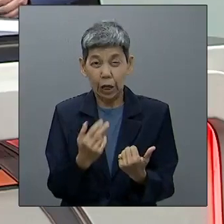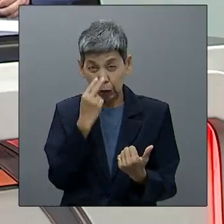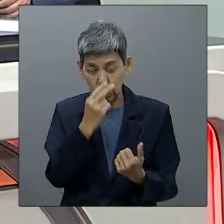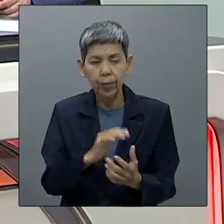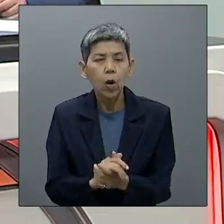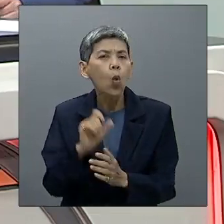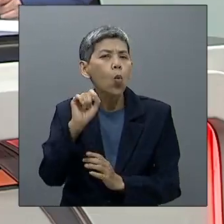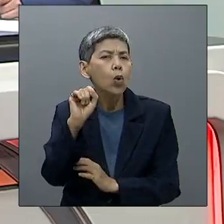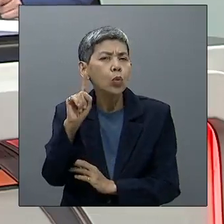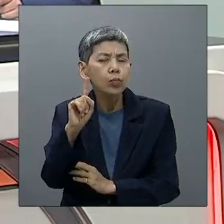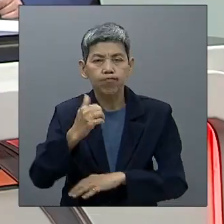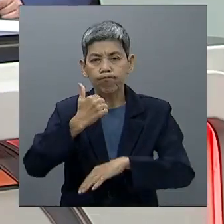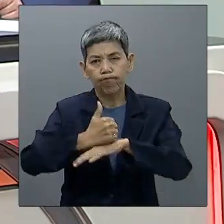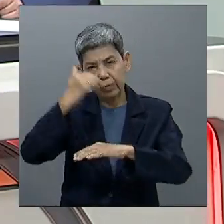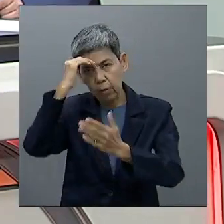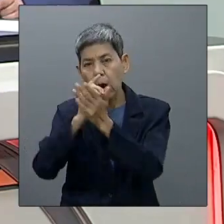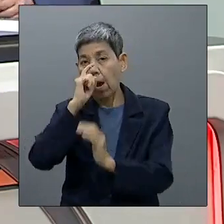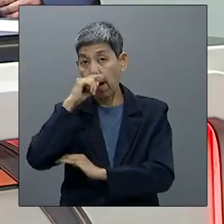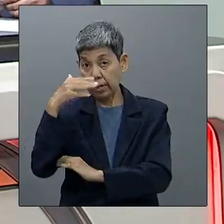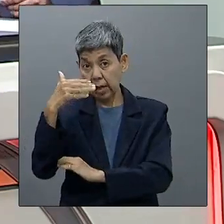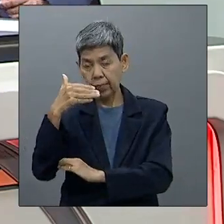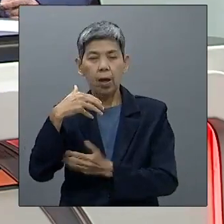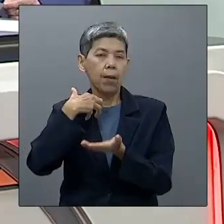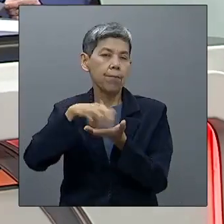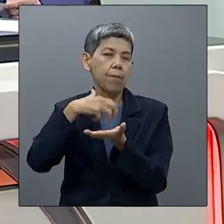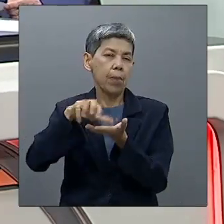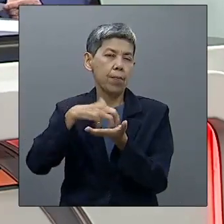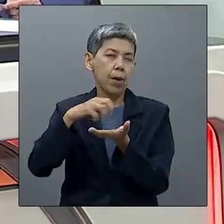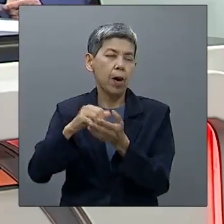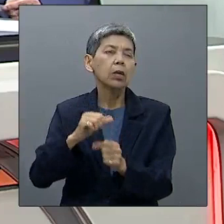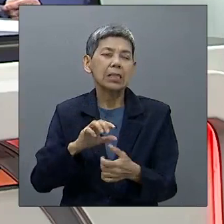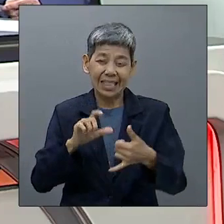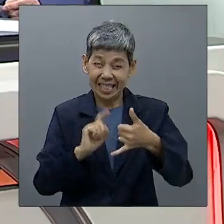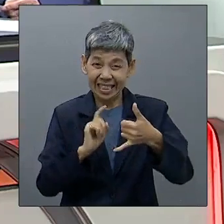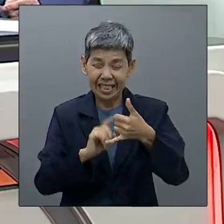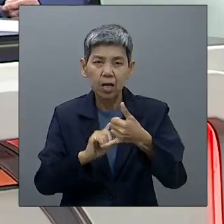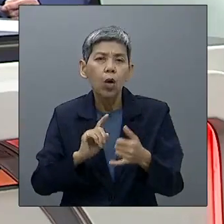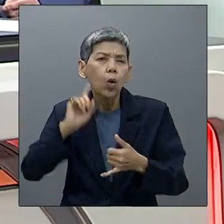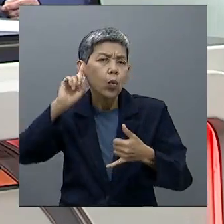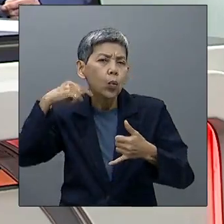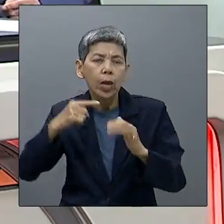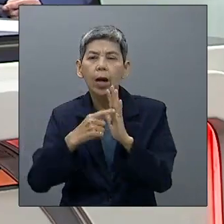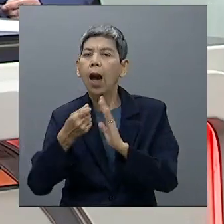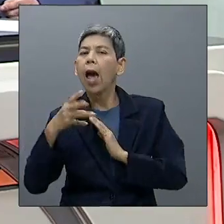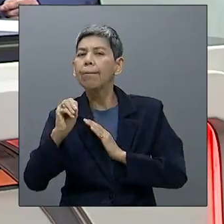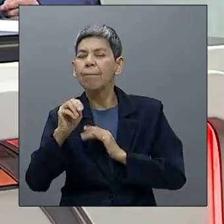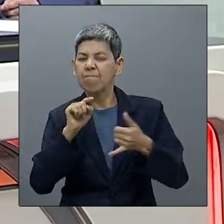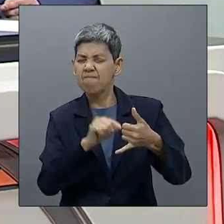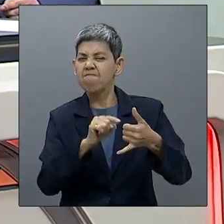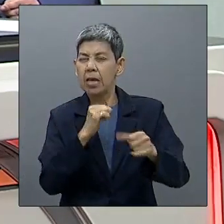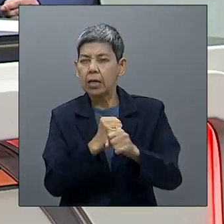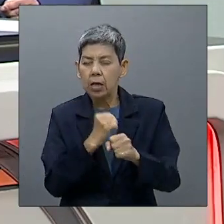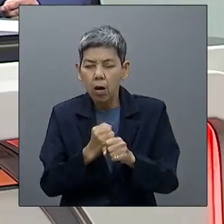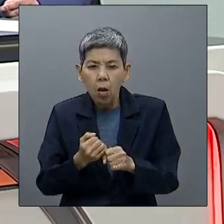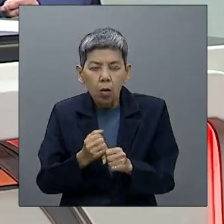วันศุกร์นี้ผู้บัญชาการตำรวจแห่งชาติจะแถลงในคดีประวัติศาสตร์ที่นางสรารัตน์หรือว่าแอมถูกกล่าวหาว่าใช้